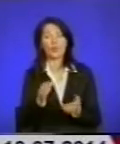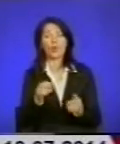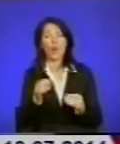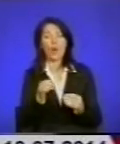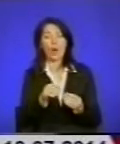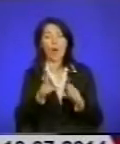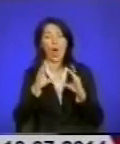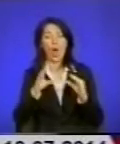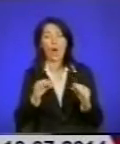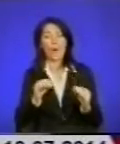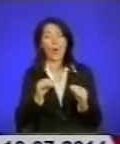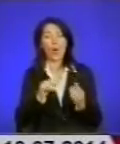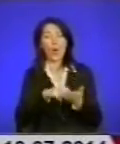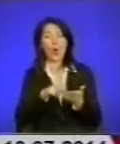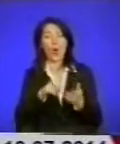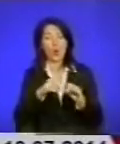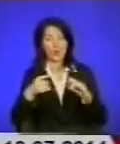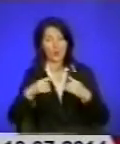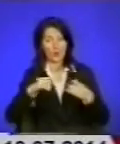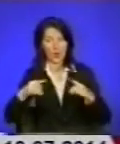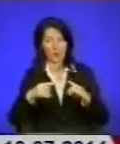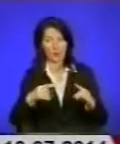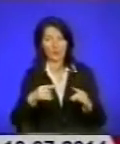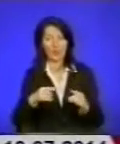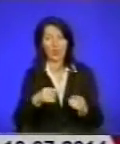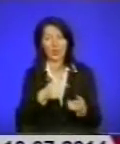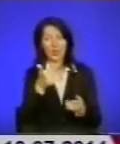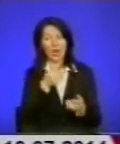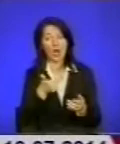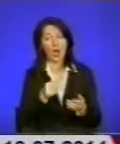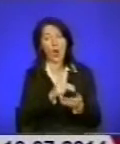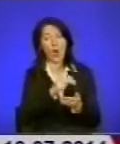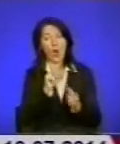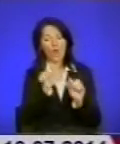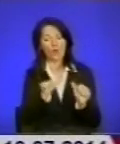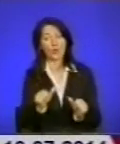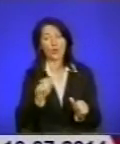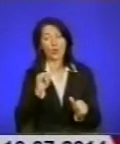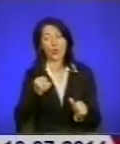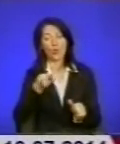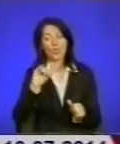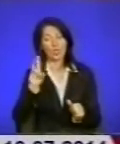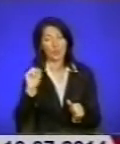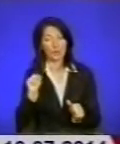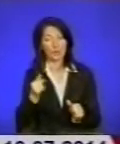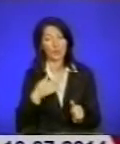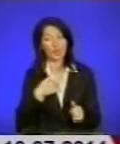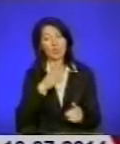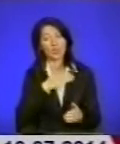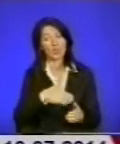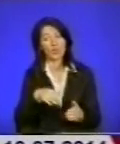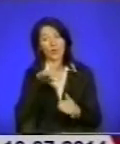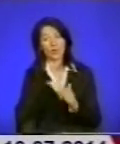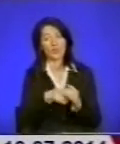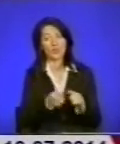Сипеляка із графічним оформленням Євгена Удіна. Я з задоволенням включився в цей мистецький проєкт,